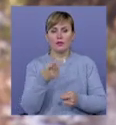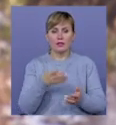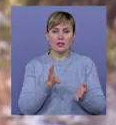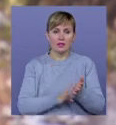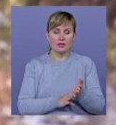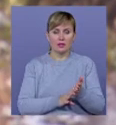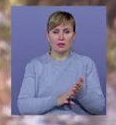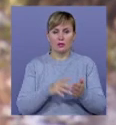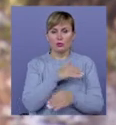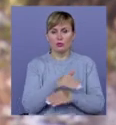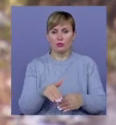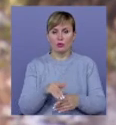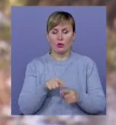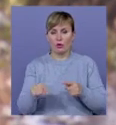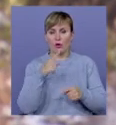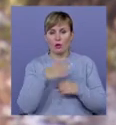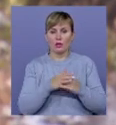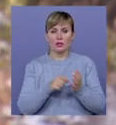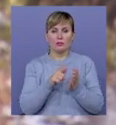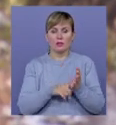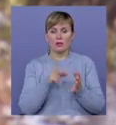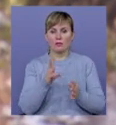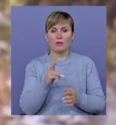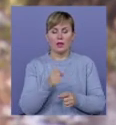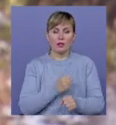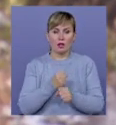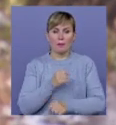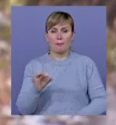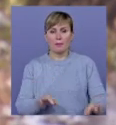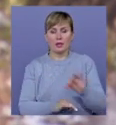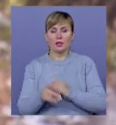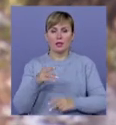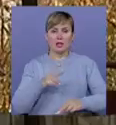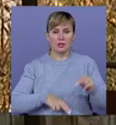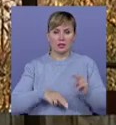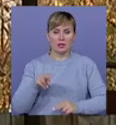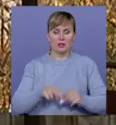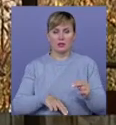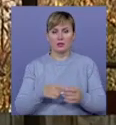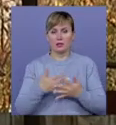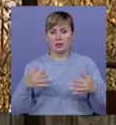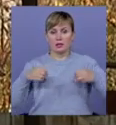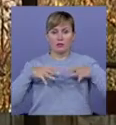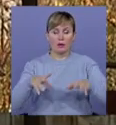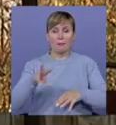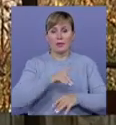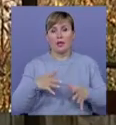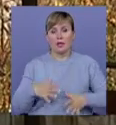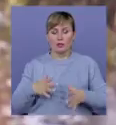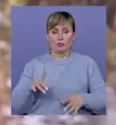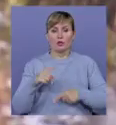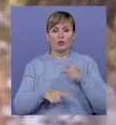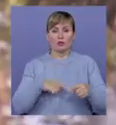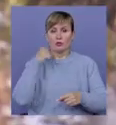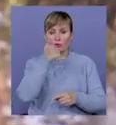29 улиц протяженностью 17 километров на разработку проекта для строительства линии наружного освещения. Ну, мы надеемся, что на следующий год